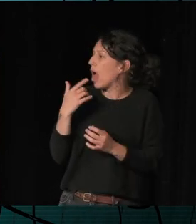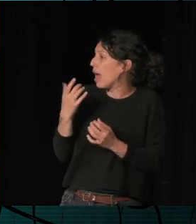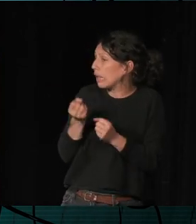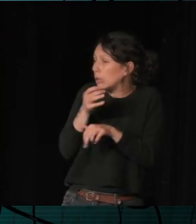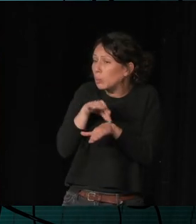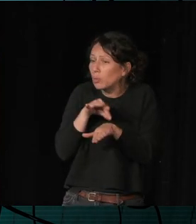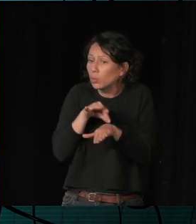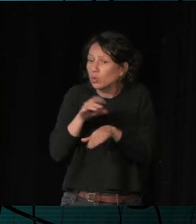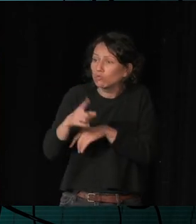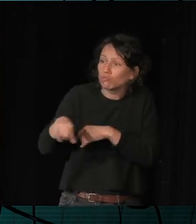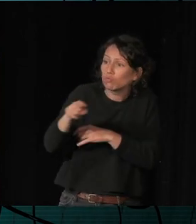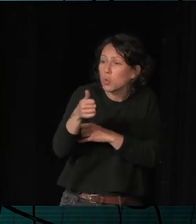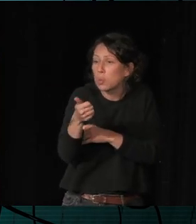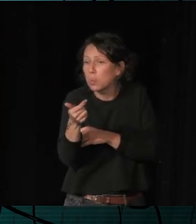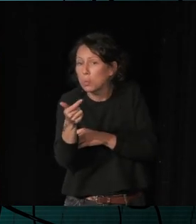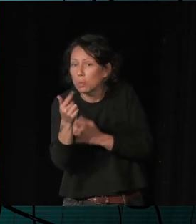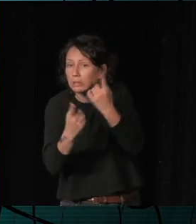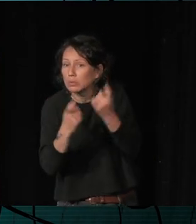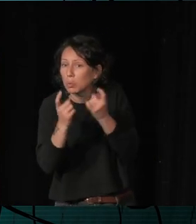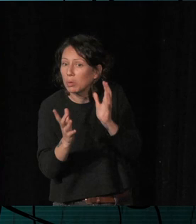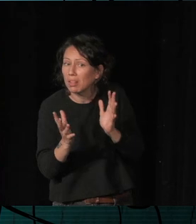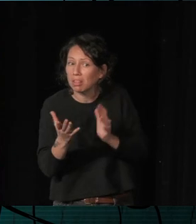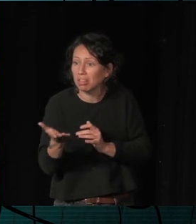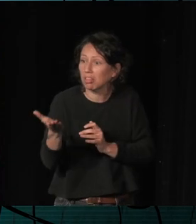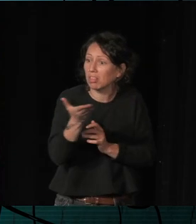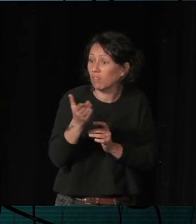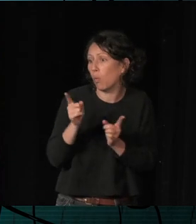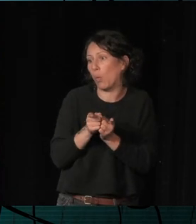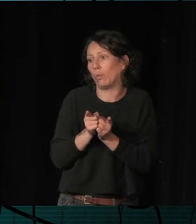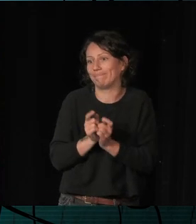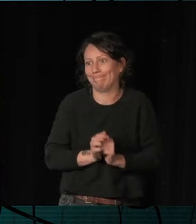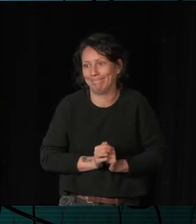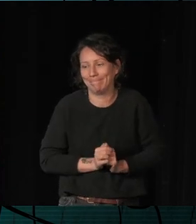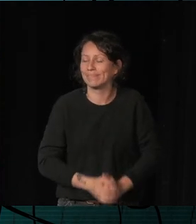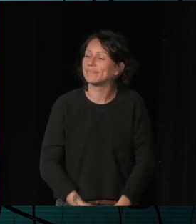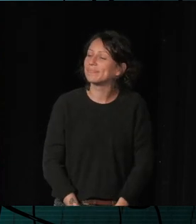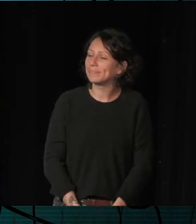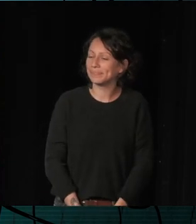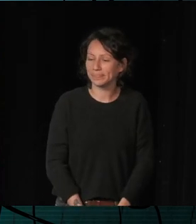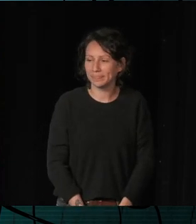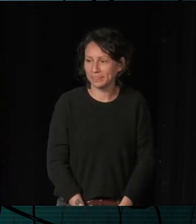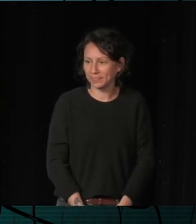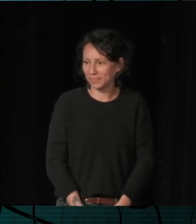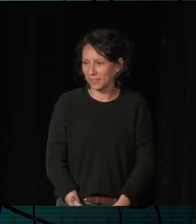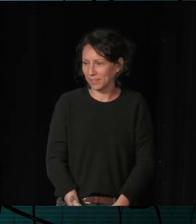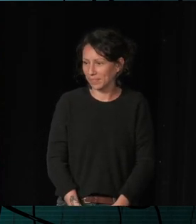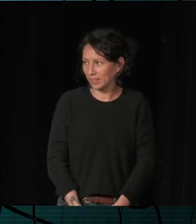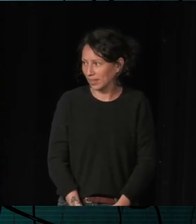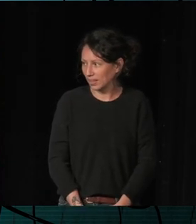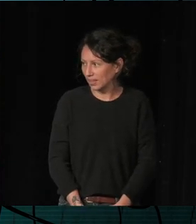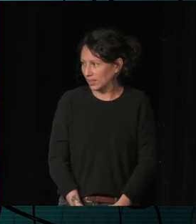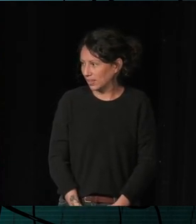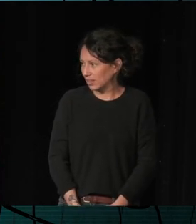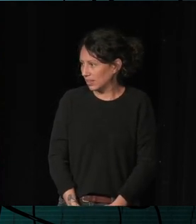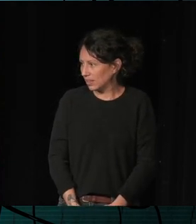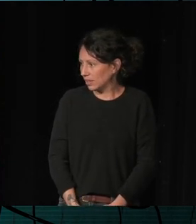très rapides pour une ou deux éventuellement petites questions, si elles sont courtes. Oh waouh. De ma